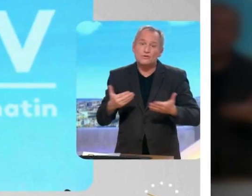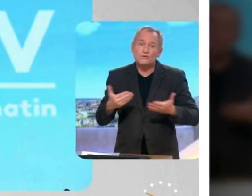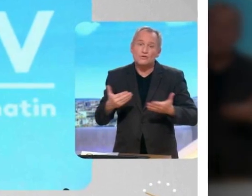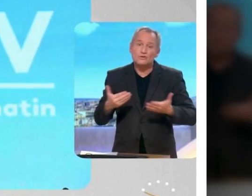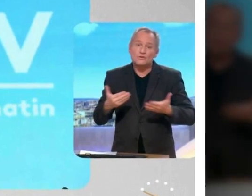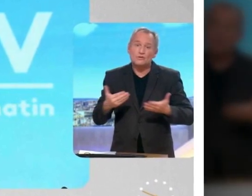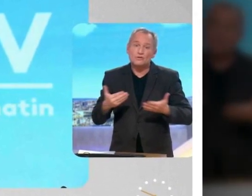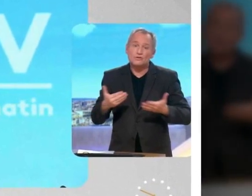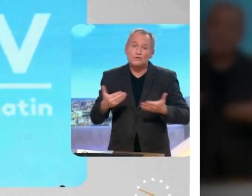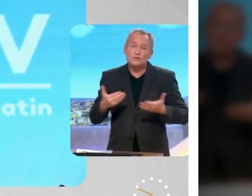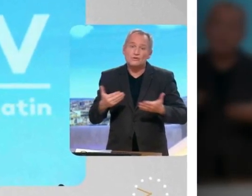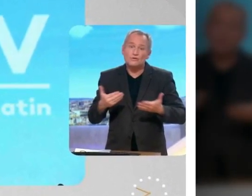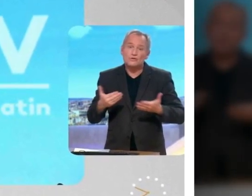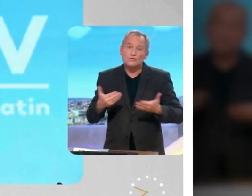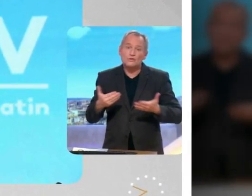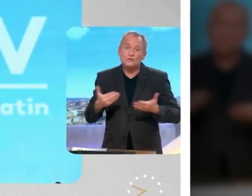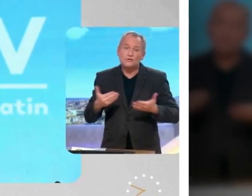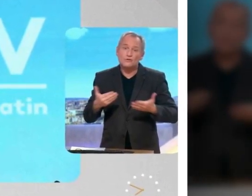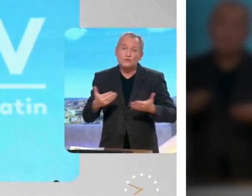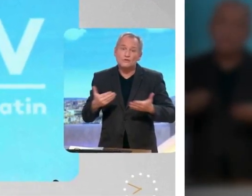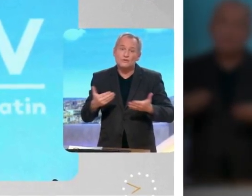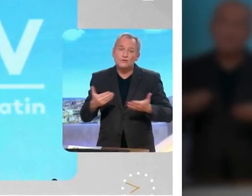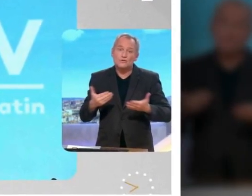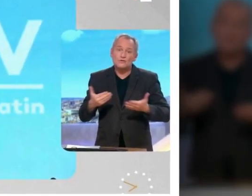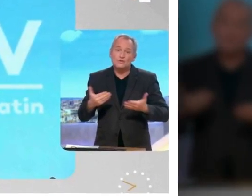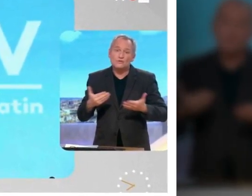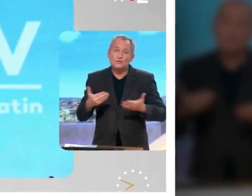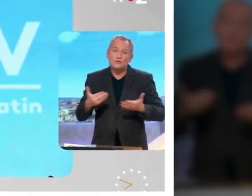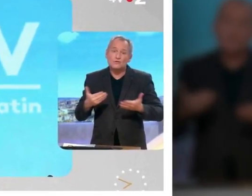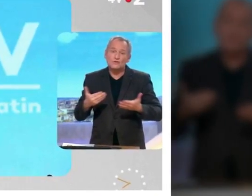Une nomination surprise qui a fait beaucoup parler et qui n'a pas plu à tout le monde.